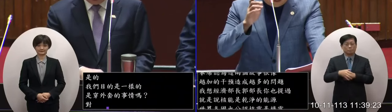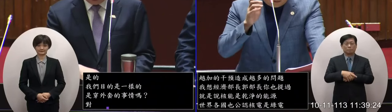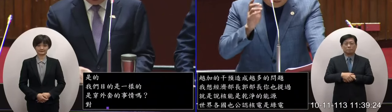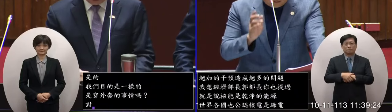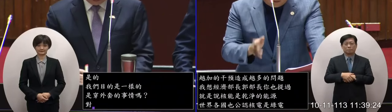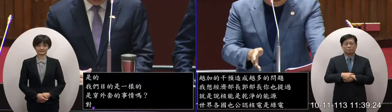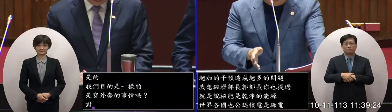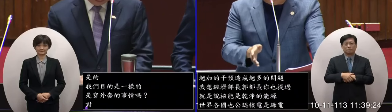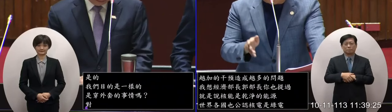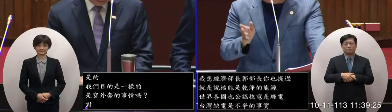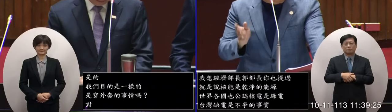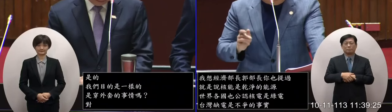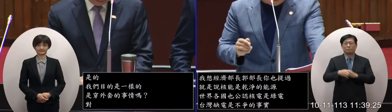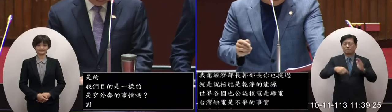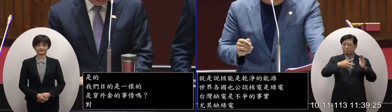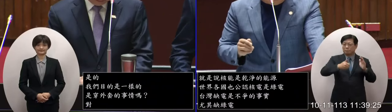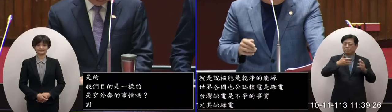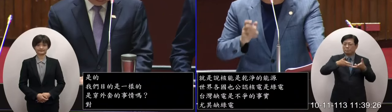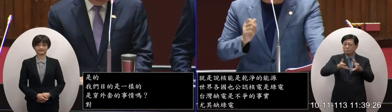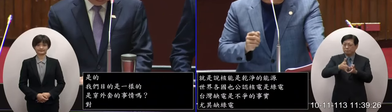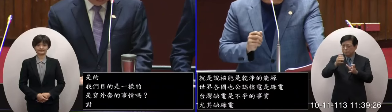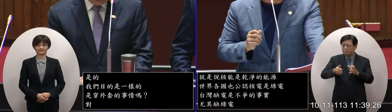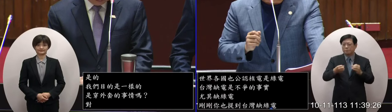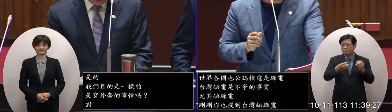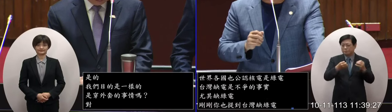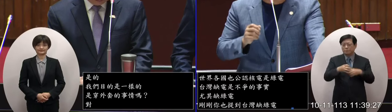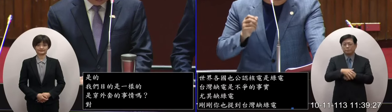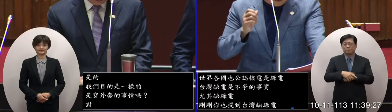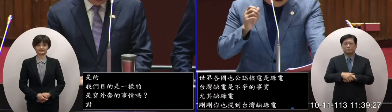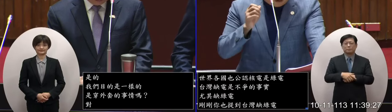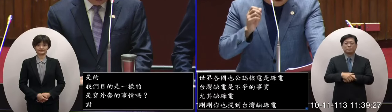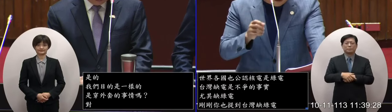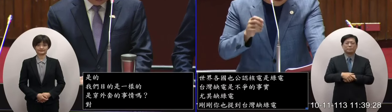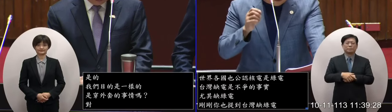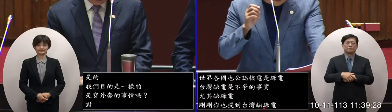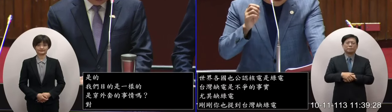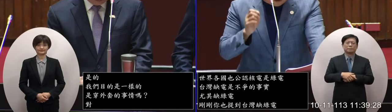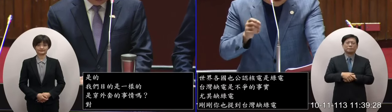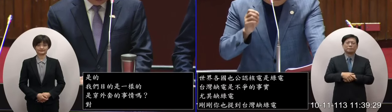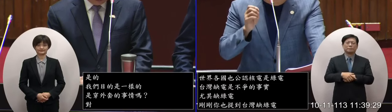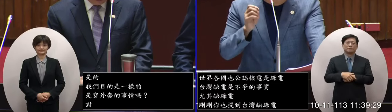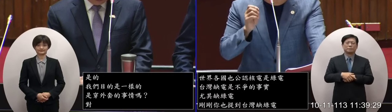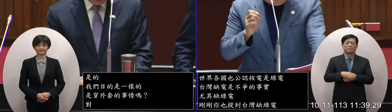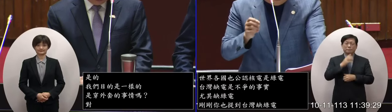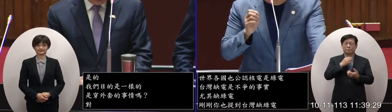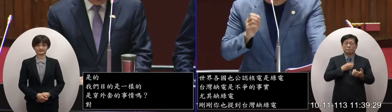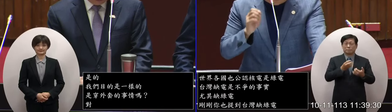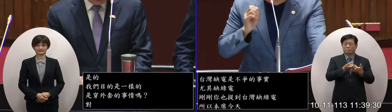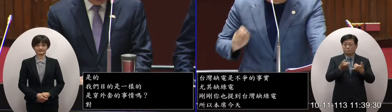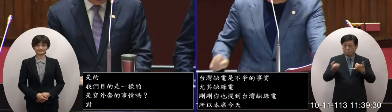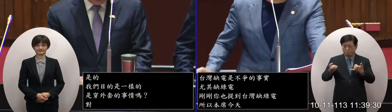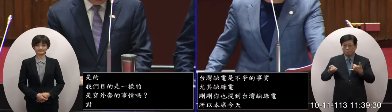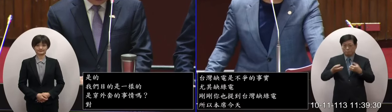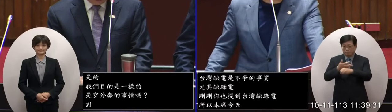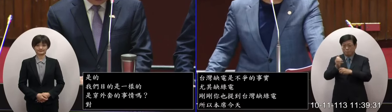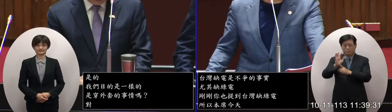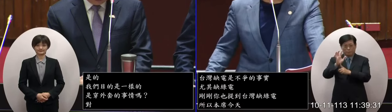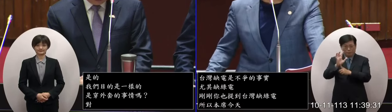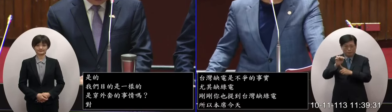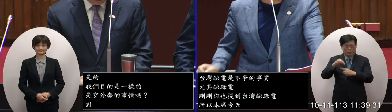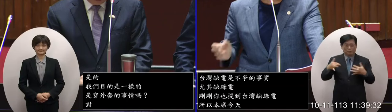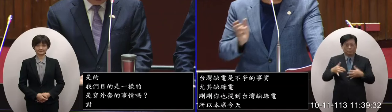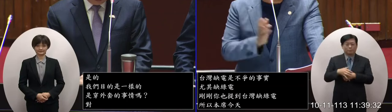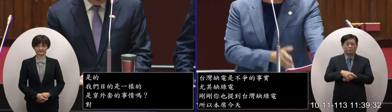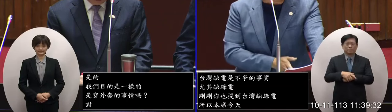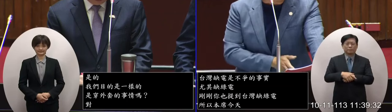跟院长跟部长好，哦，来讨论，就是说我们离岸风电目前的问题，